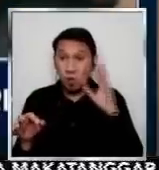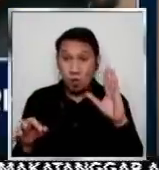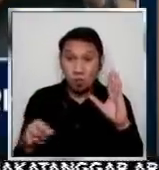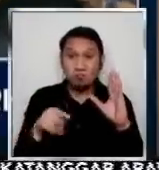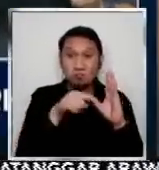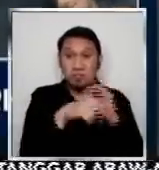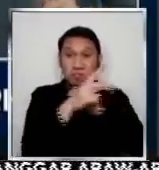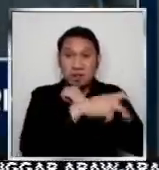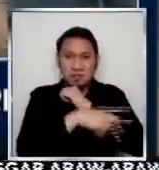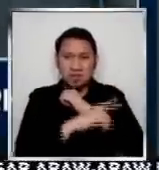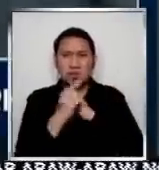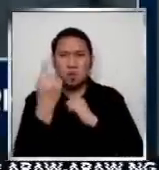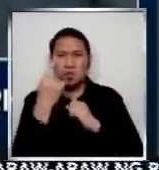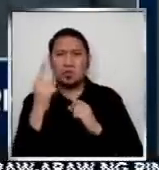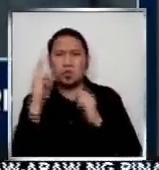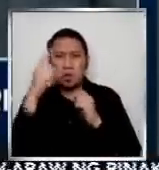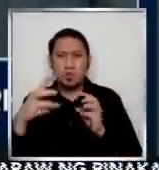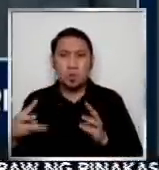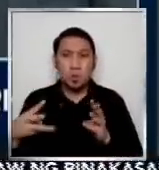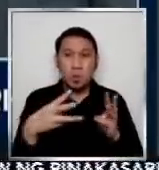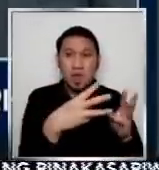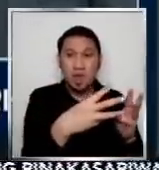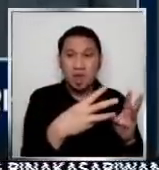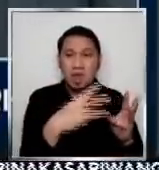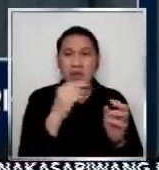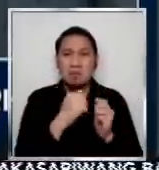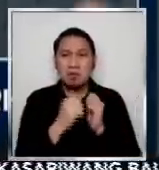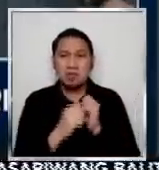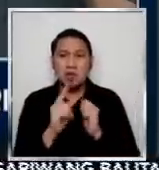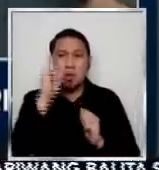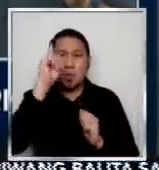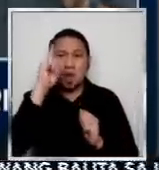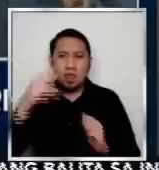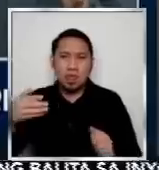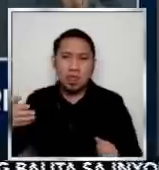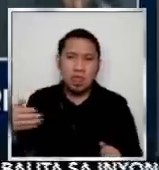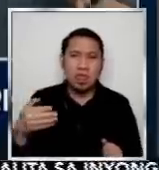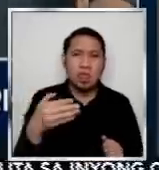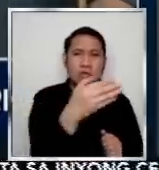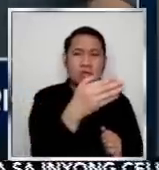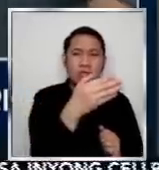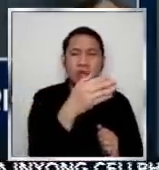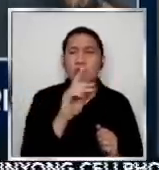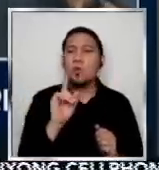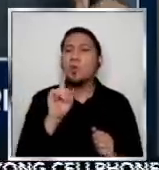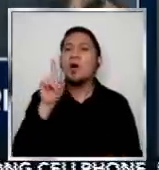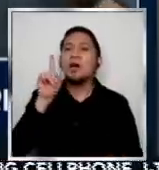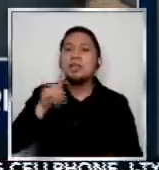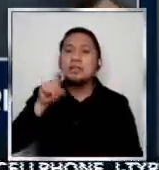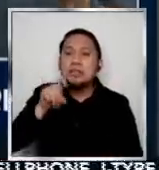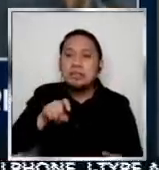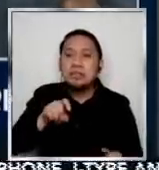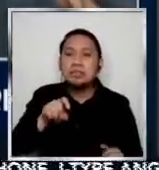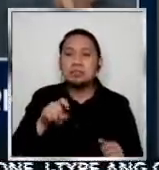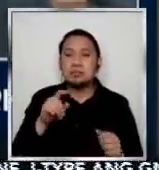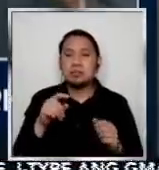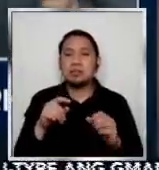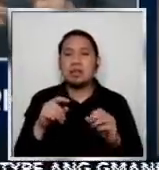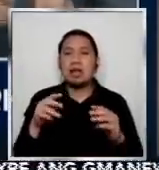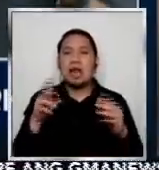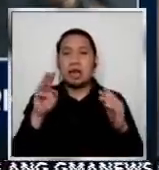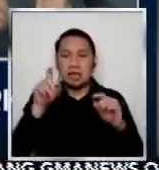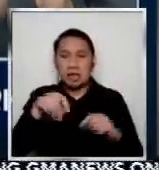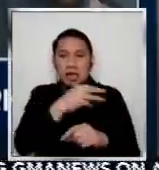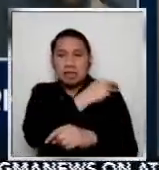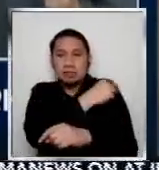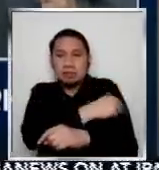Eljazar. Pagbibigyan po kayo ng one-way travel authority, lamang ang kailangan niyan ay makakuha kayo ng medical clearance certificate galing